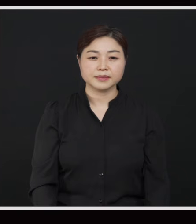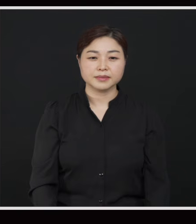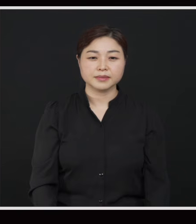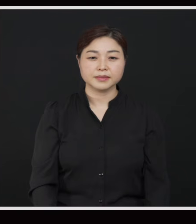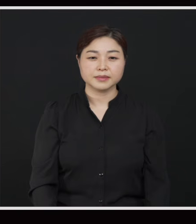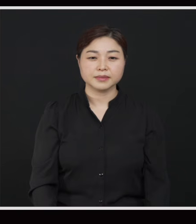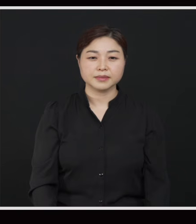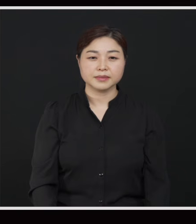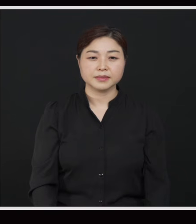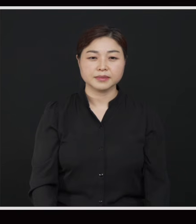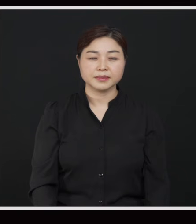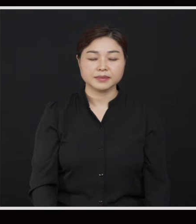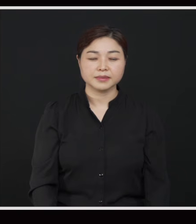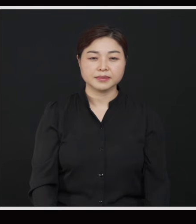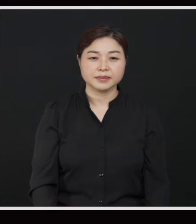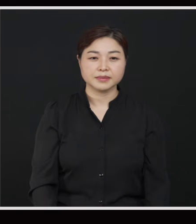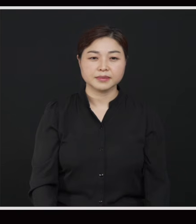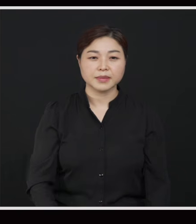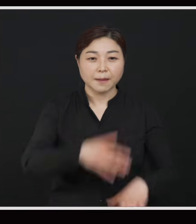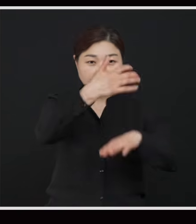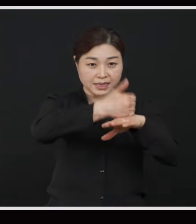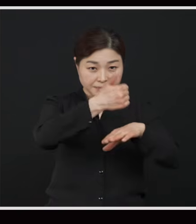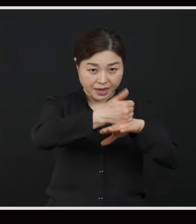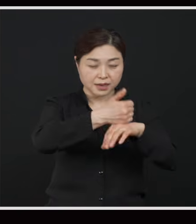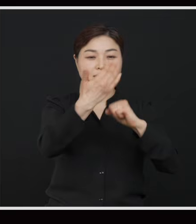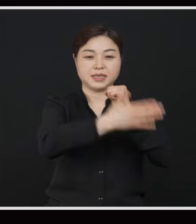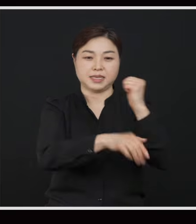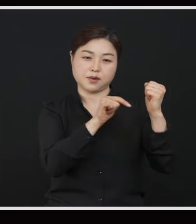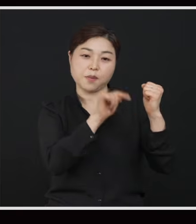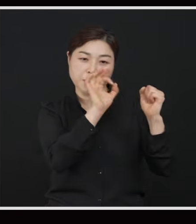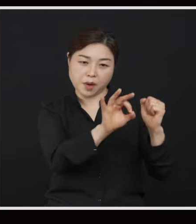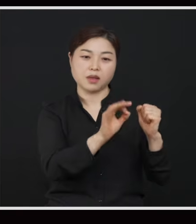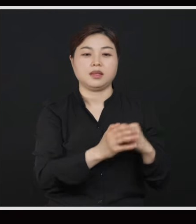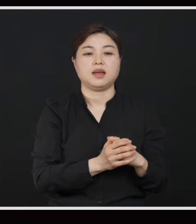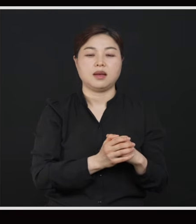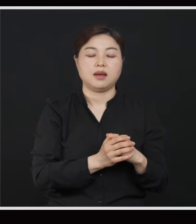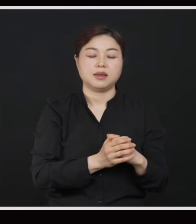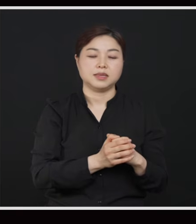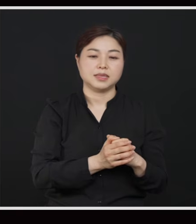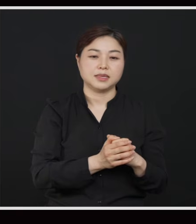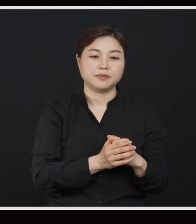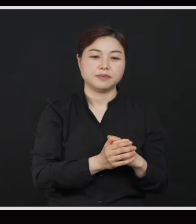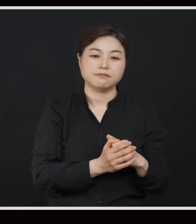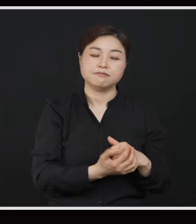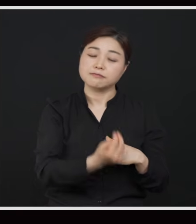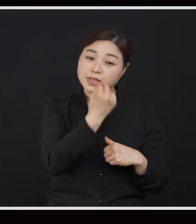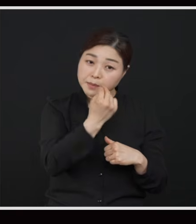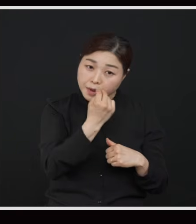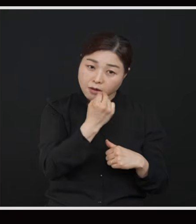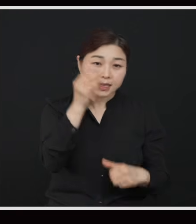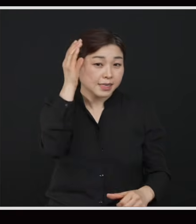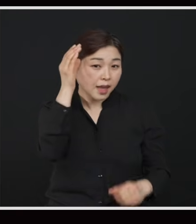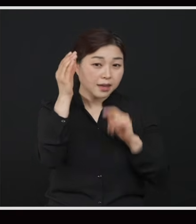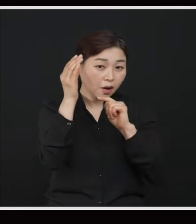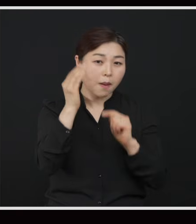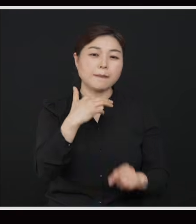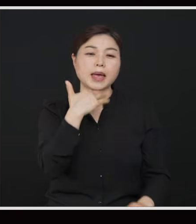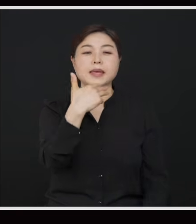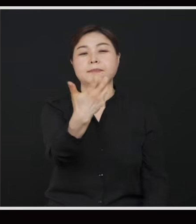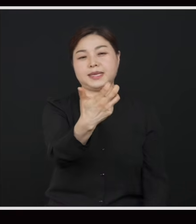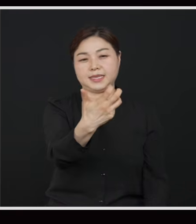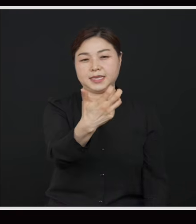뭐 일례를 들어서 지금 보면은 이게 마지막 슬라이드입니다만, 지금 뭐 기대 수명 80대